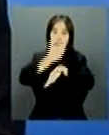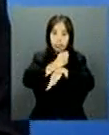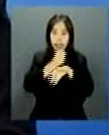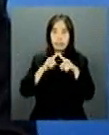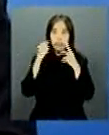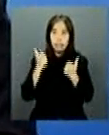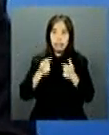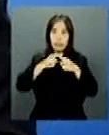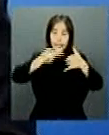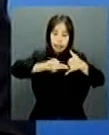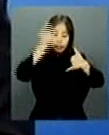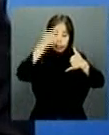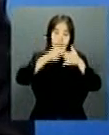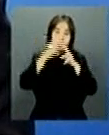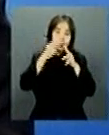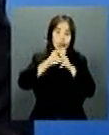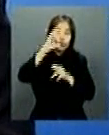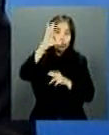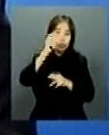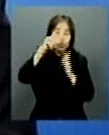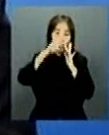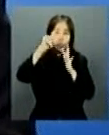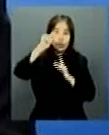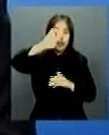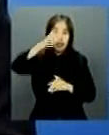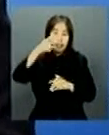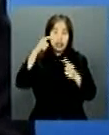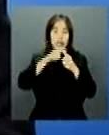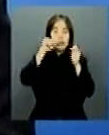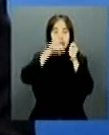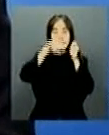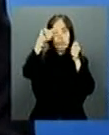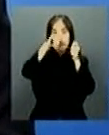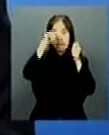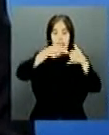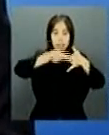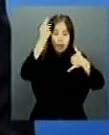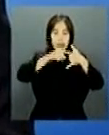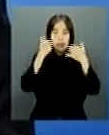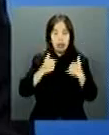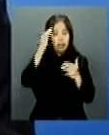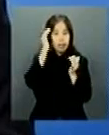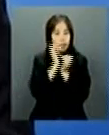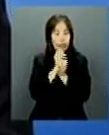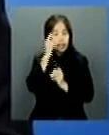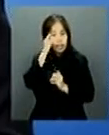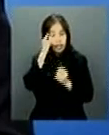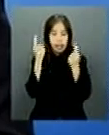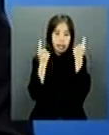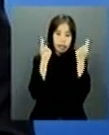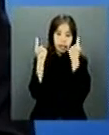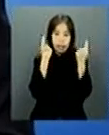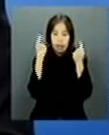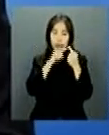นายชุติเดชสุวรรณเกิดนะคะในท้องที่เขตดอนเมืองวันนี้ตำรวจยังคงไม่ตัดประเด็นใดทิ้งค่ะแม้จะให้น้ำหนักในประเ